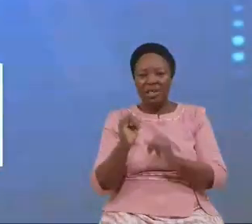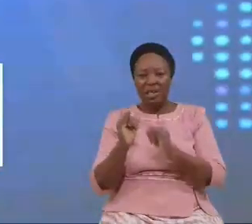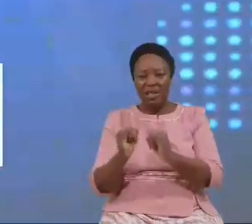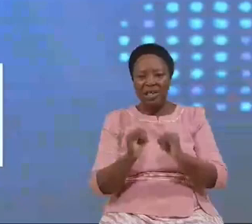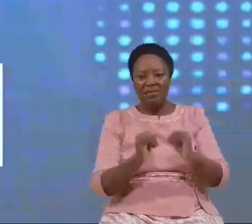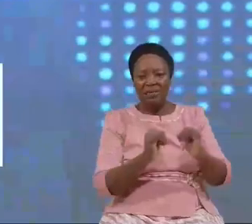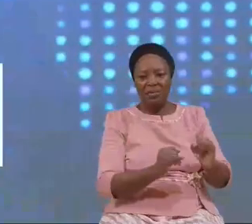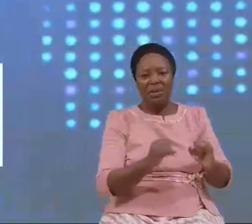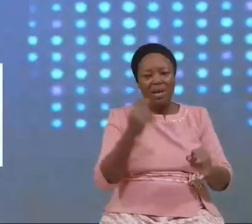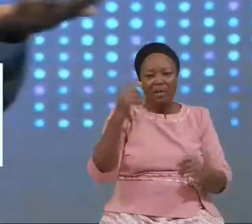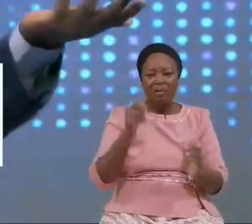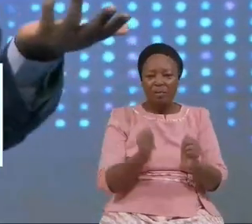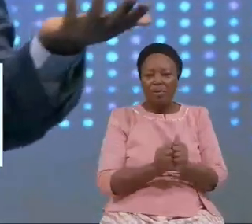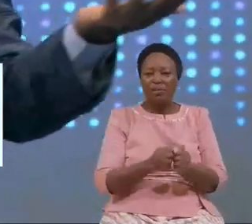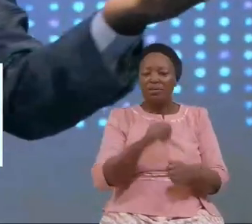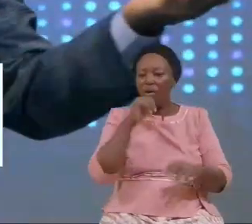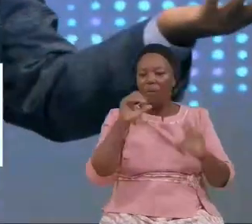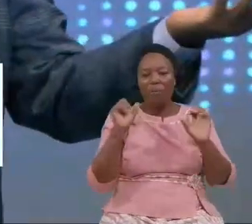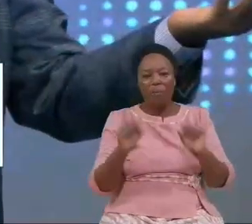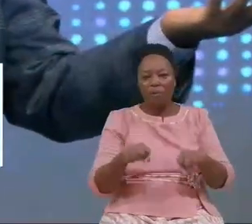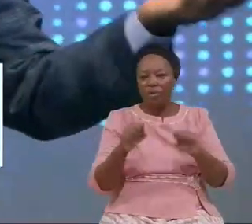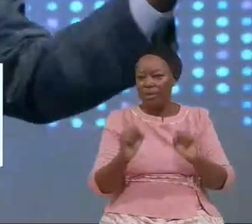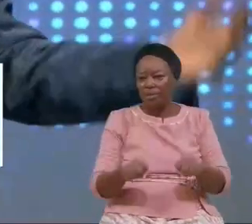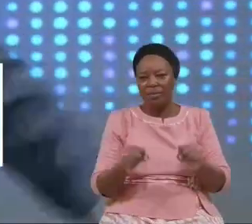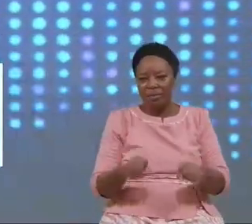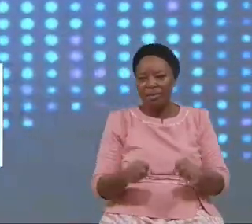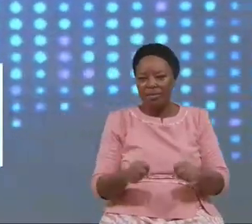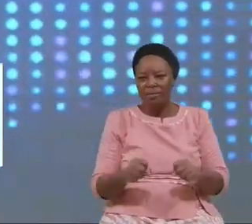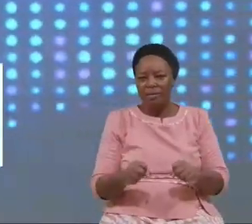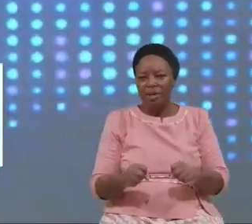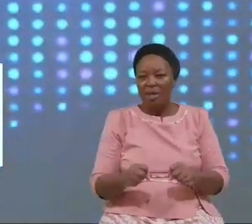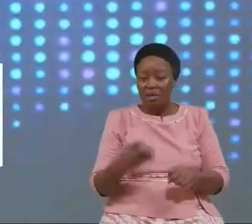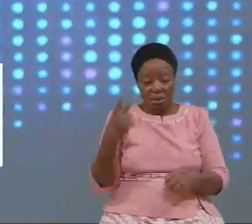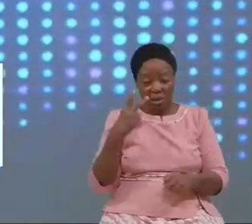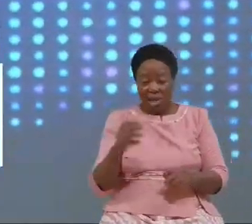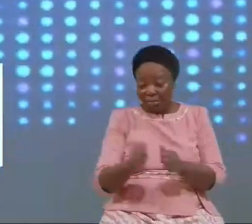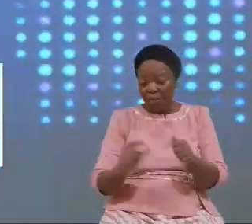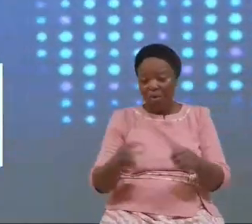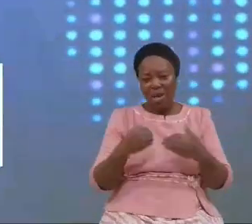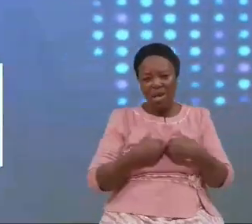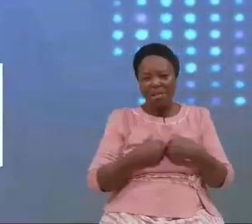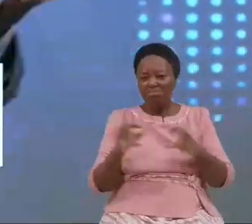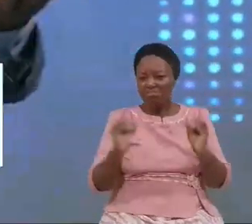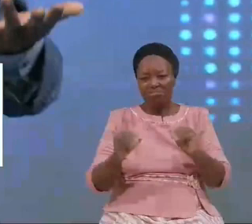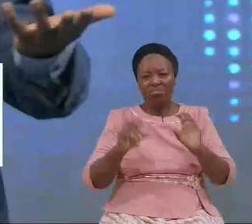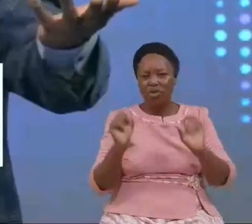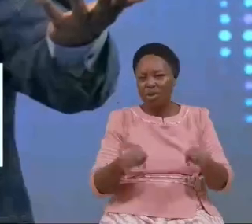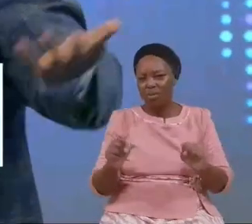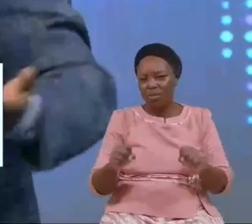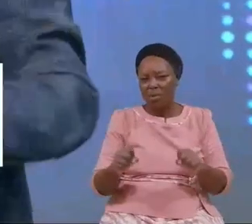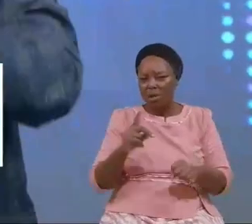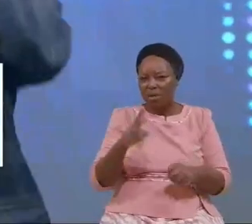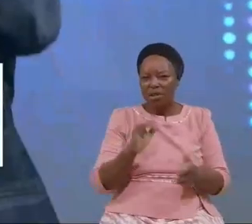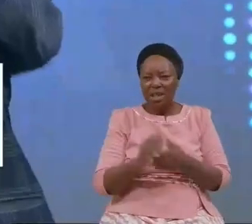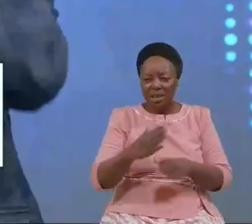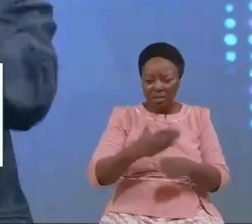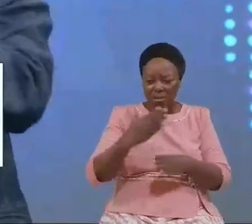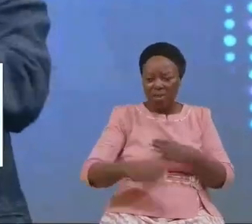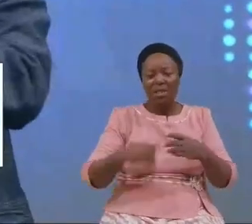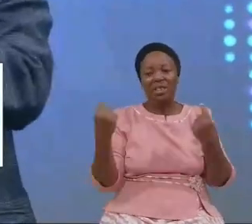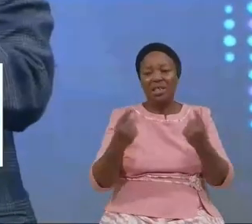vous voyez chacun a des impossibilités celui qui empêche total